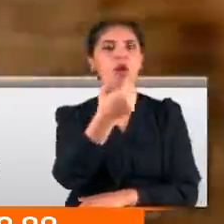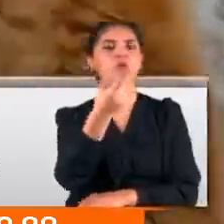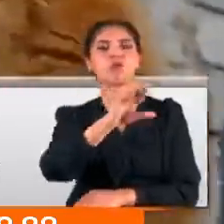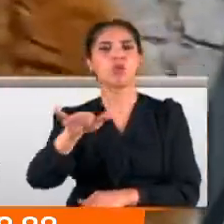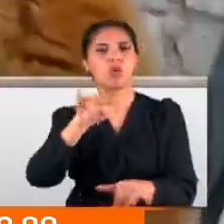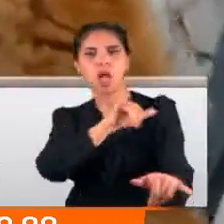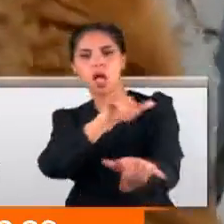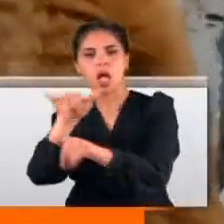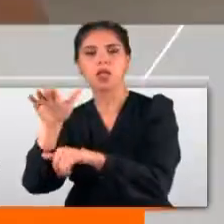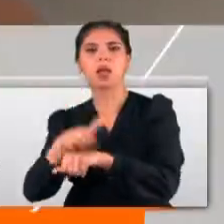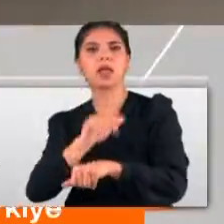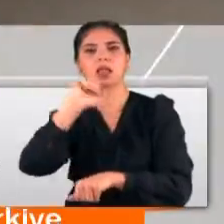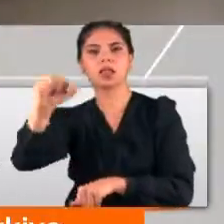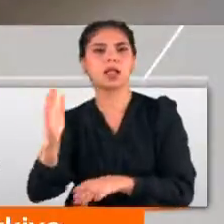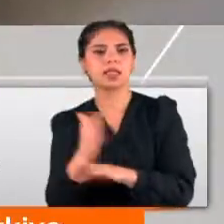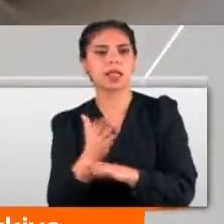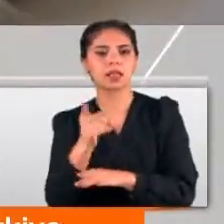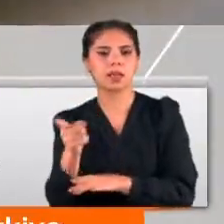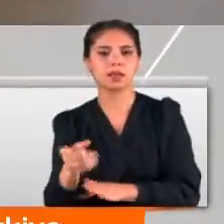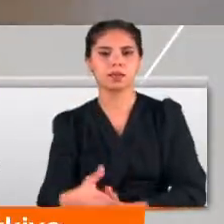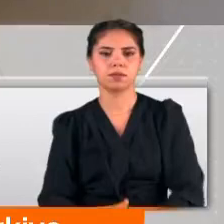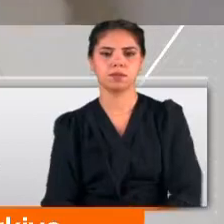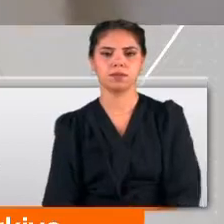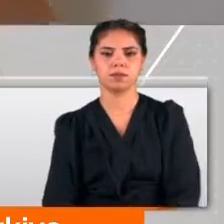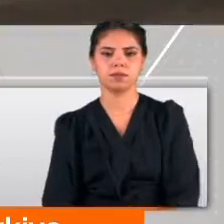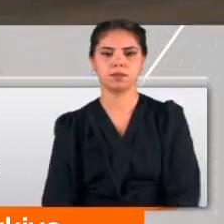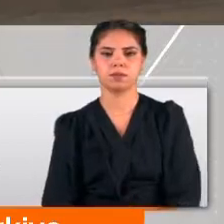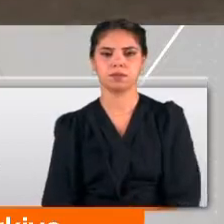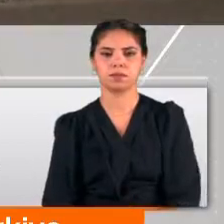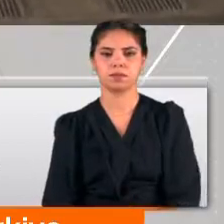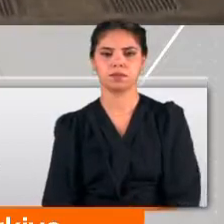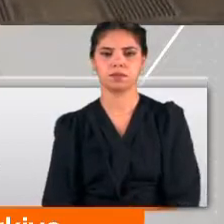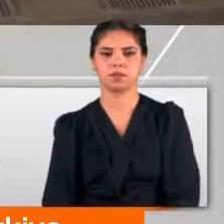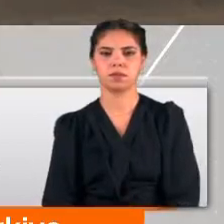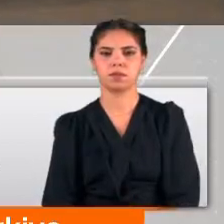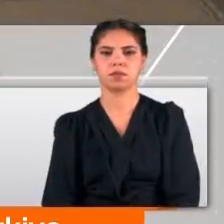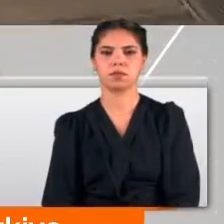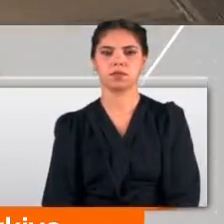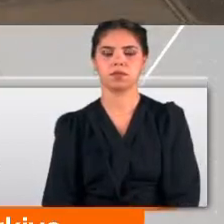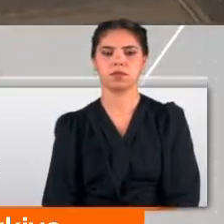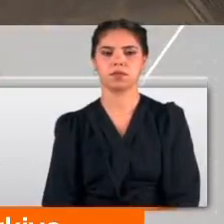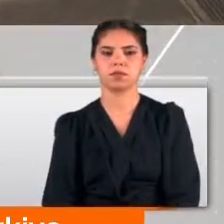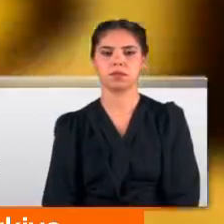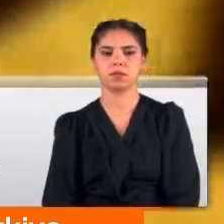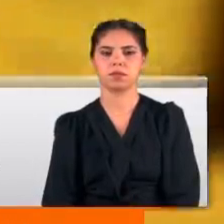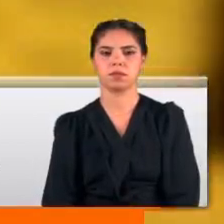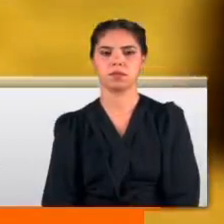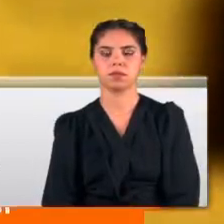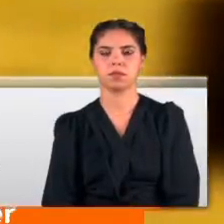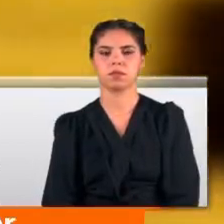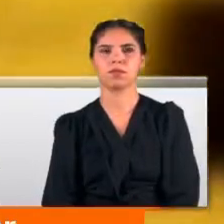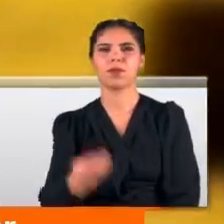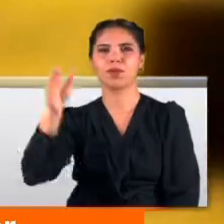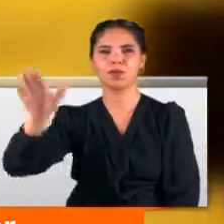Peki kediler neden saldırır? Kediler özellikle çok fazla sevilmekten ve manipüle edilmekten hoşlanmazlar. Aslında